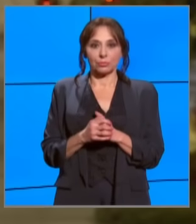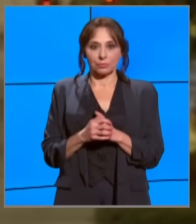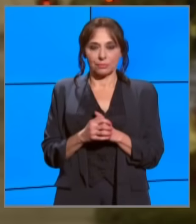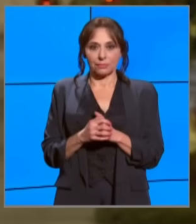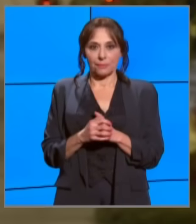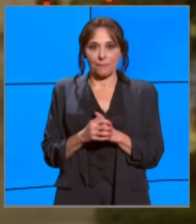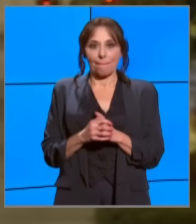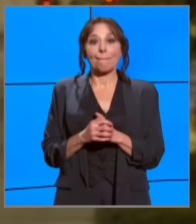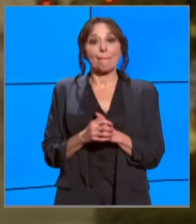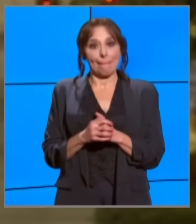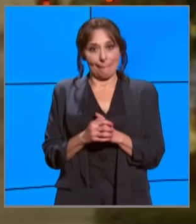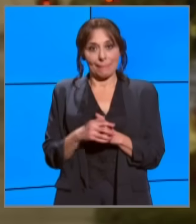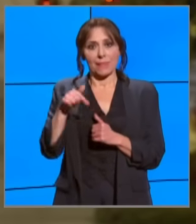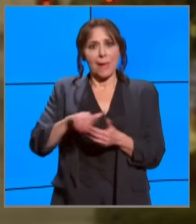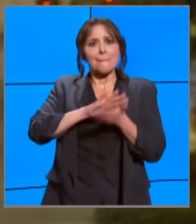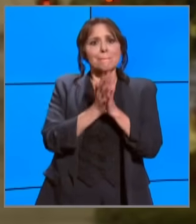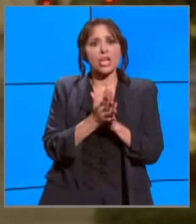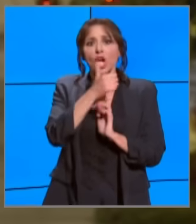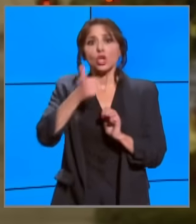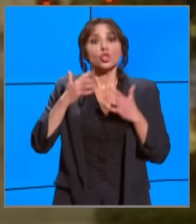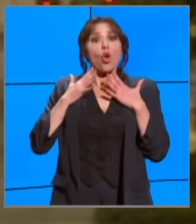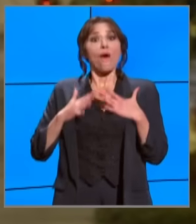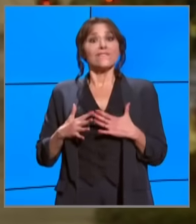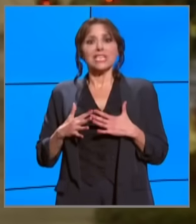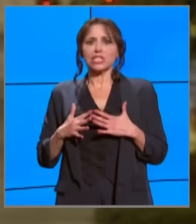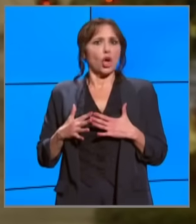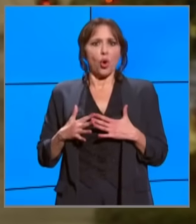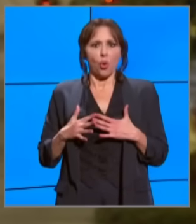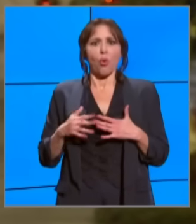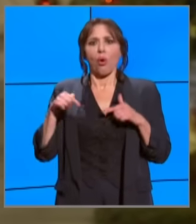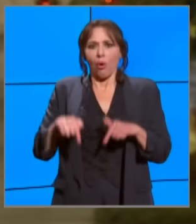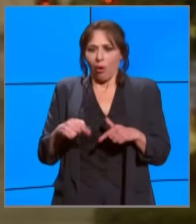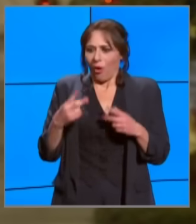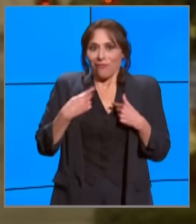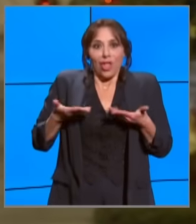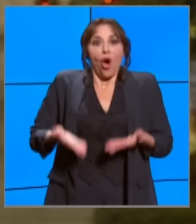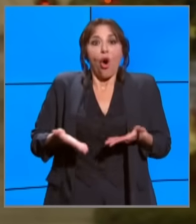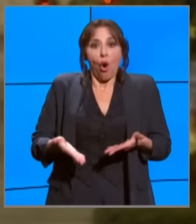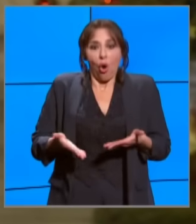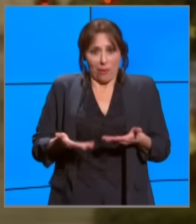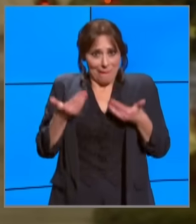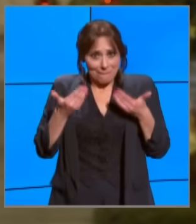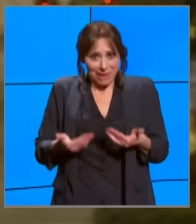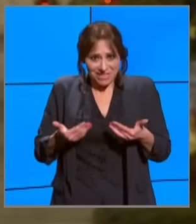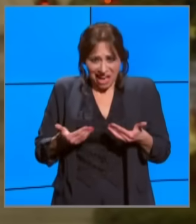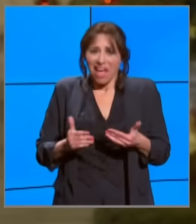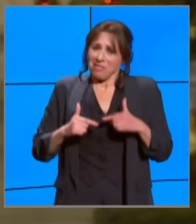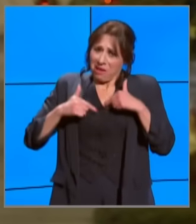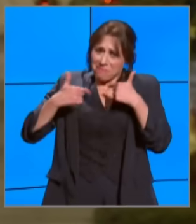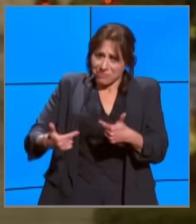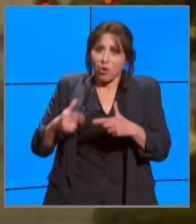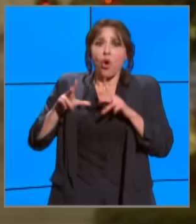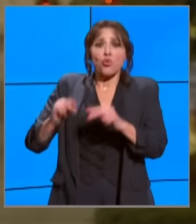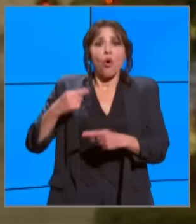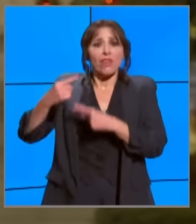macerie non solo fisiche che pesano sul nostro presente e graveranno sul futuro delle